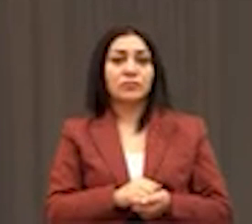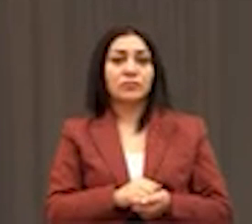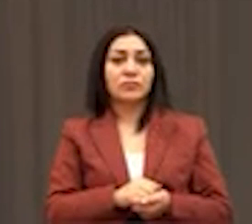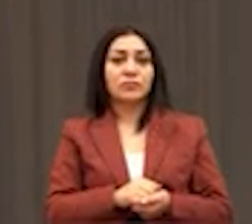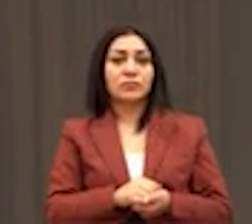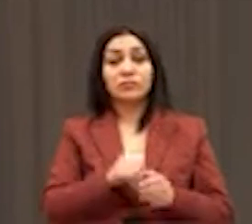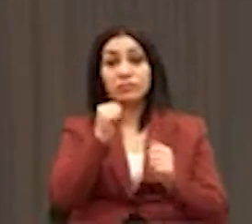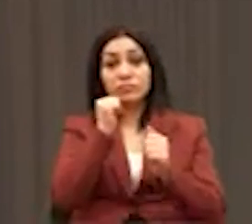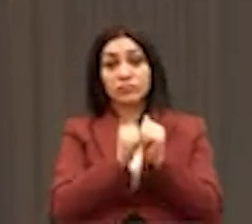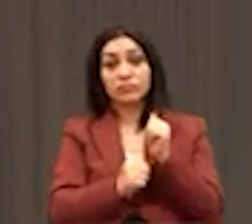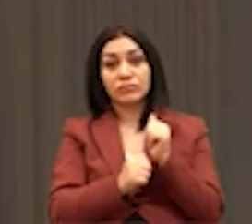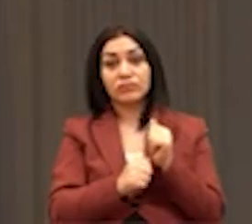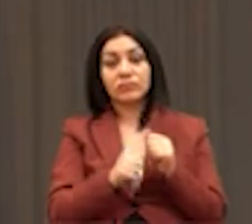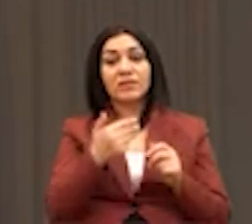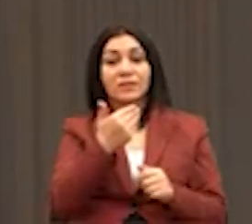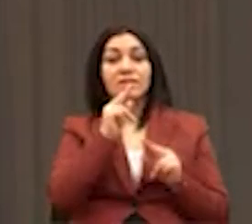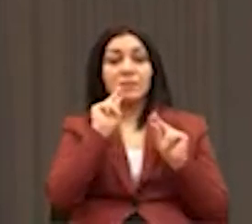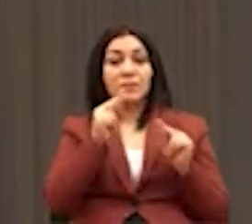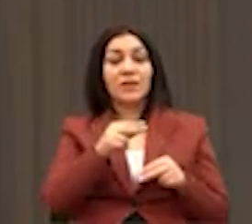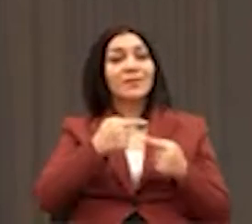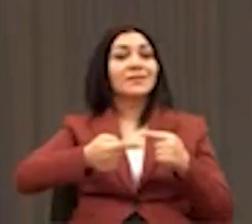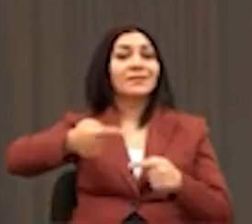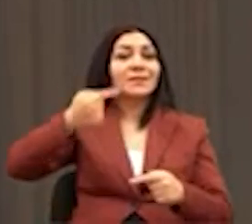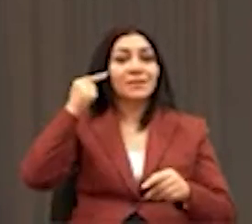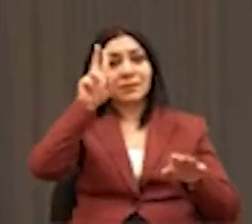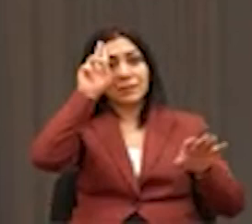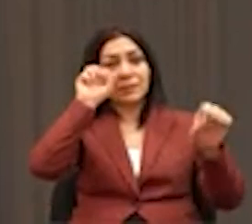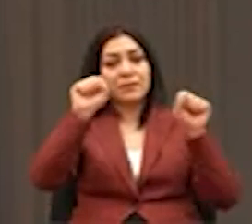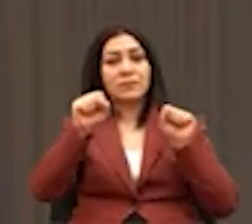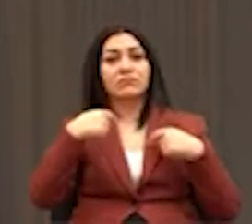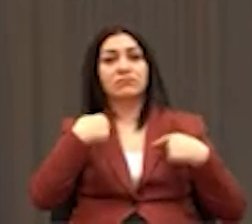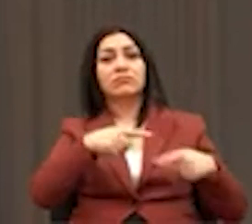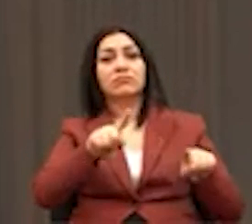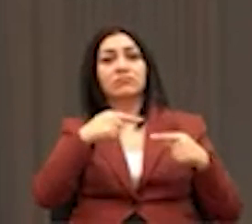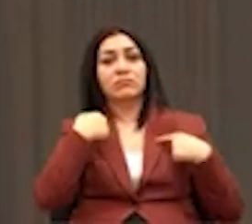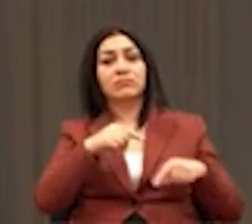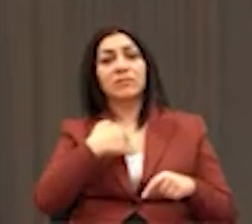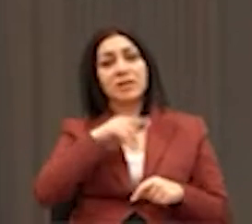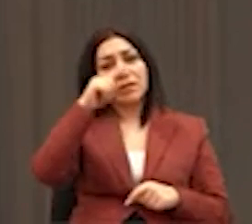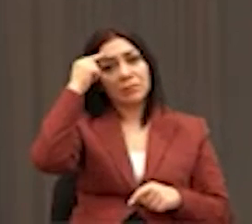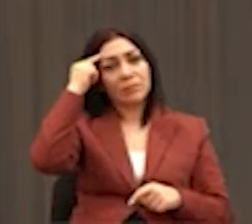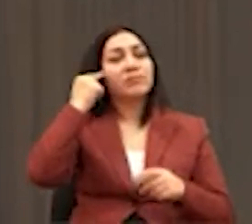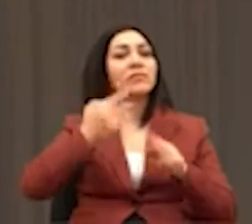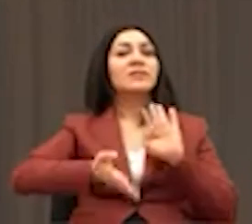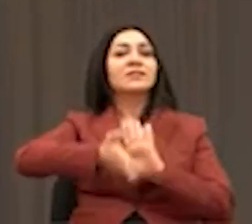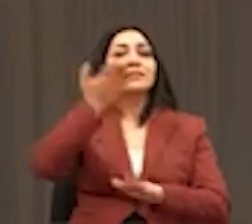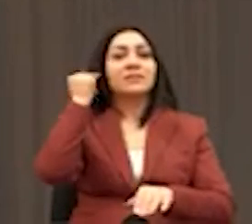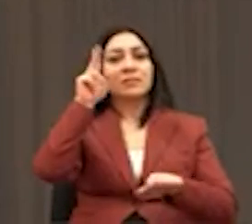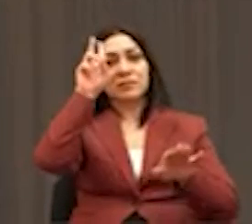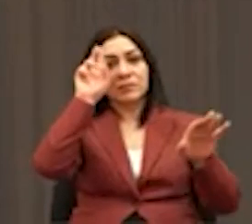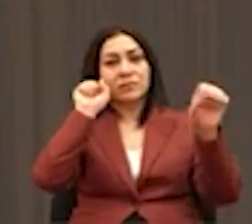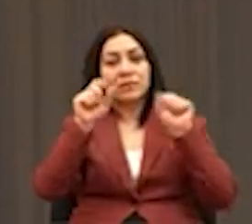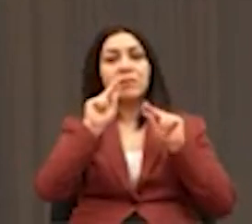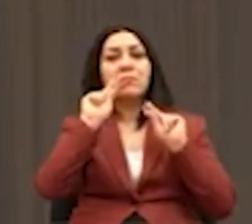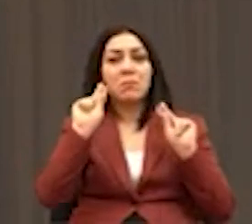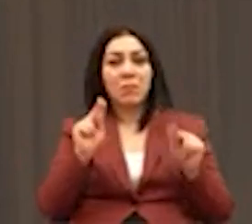Եվ անընդհատ գցում են իրանց մեղքը նախկինների վրա։ Ես էլ եմ կարծում, որ նախկինները մեղավոր էին, մեղավոր են